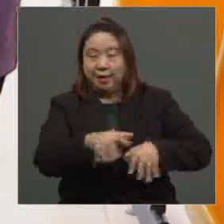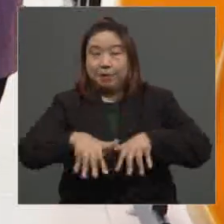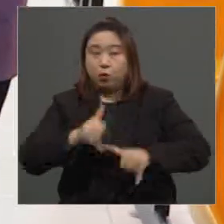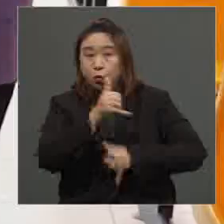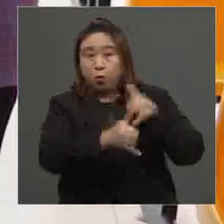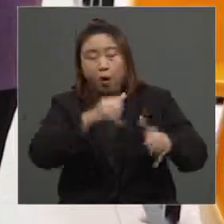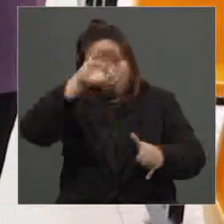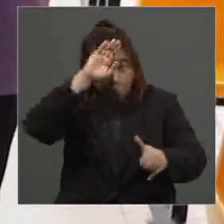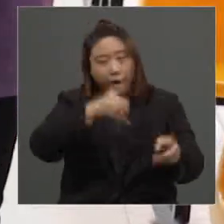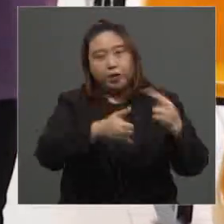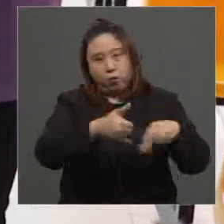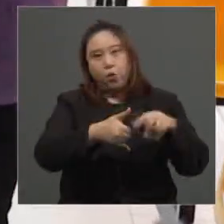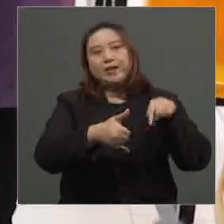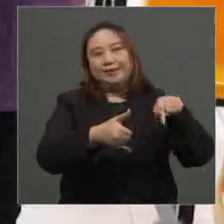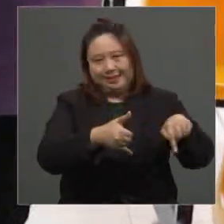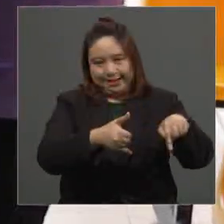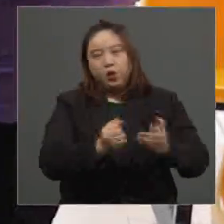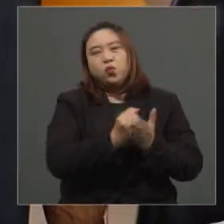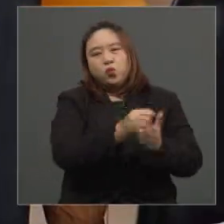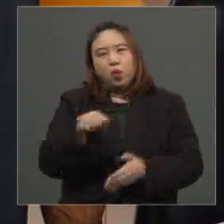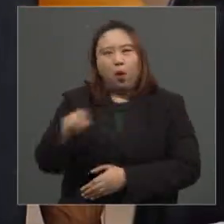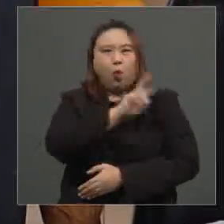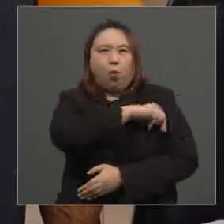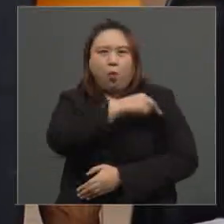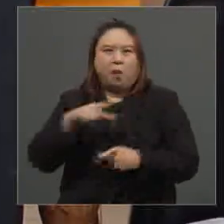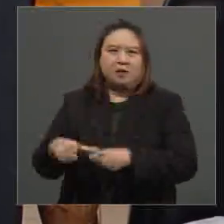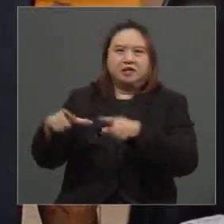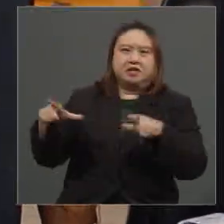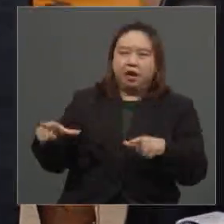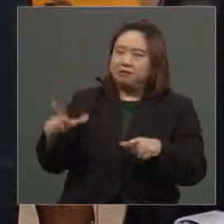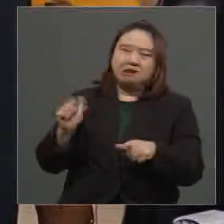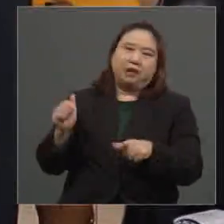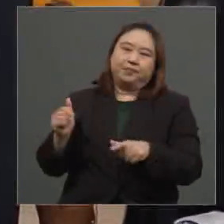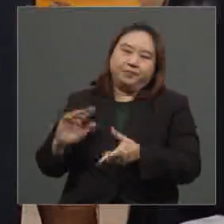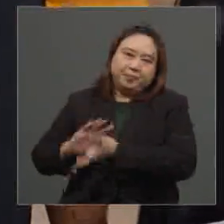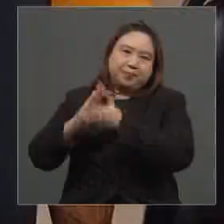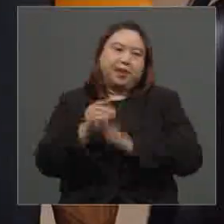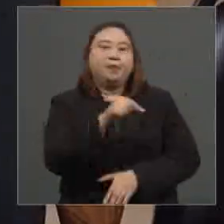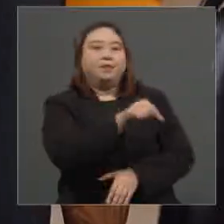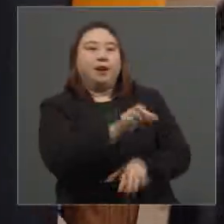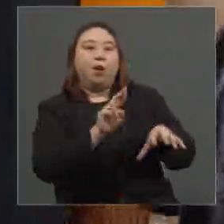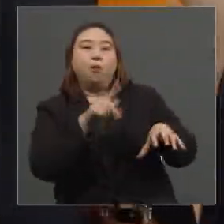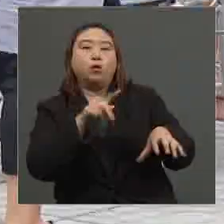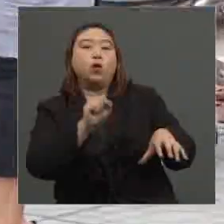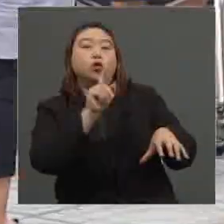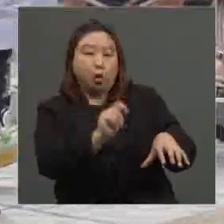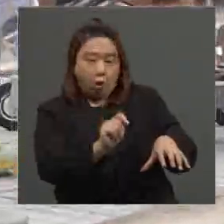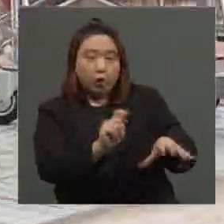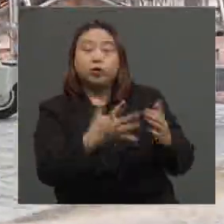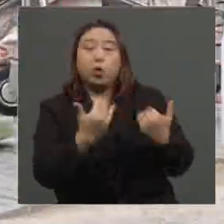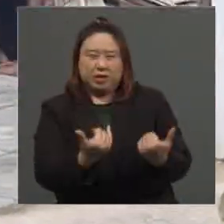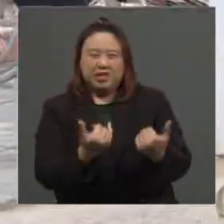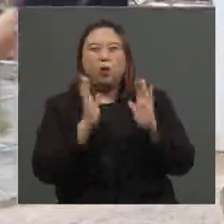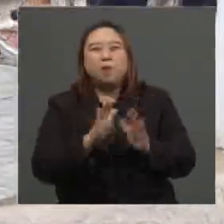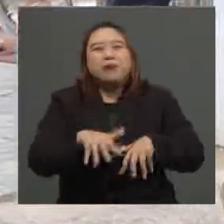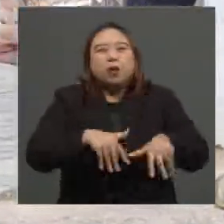สัญจรได้สะดวกกว่าช่วยลดความแออัดจากโรงพยาบาลปัตตานีตัวหลักด้วยซึ่งประชาชนที่ไปรับบริการส่วนใหญ่ช่วงนี้ก็จะเป็นโรคน้ำ